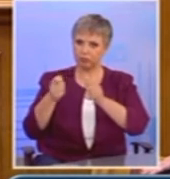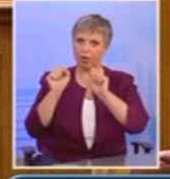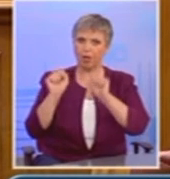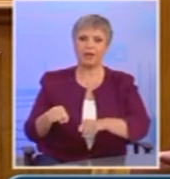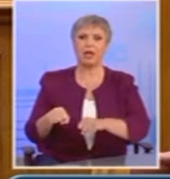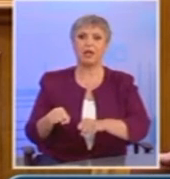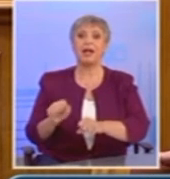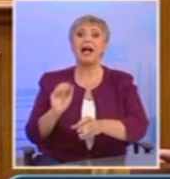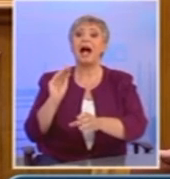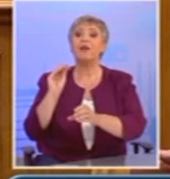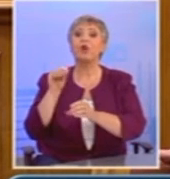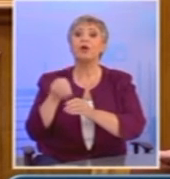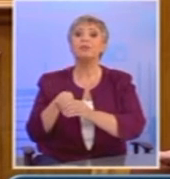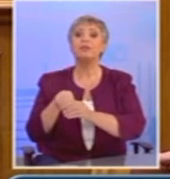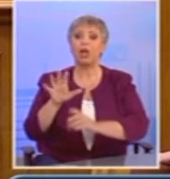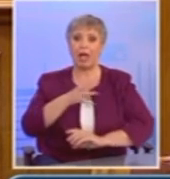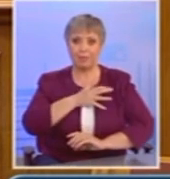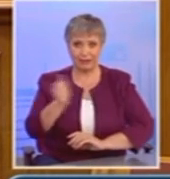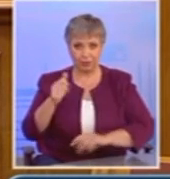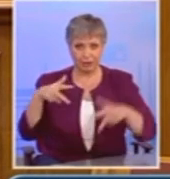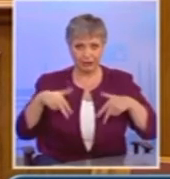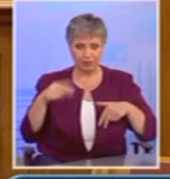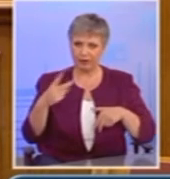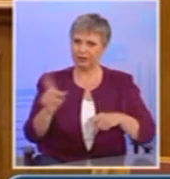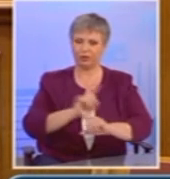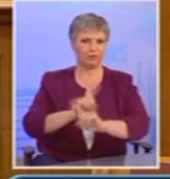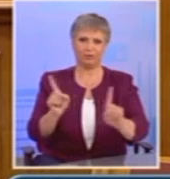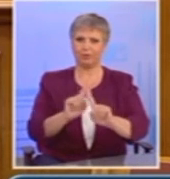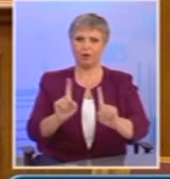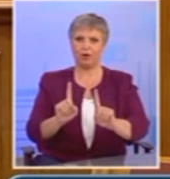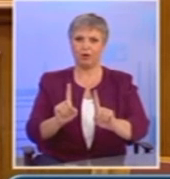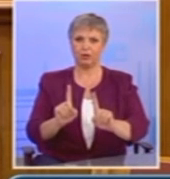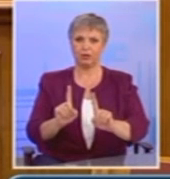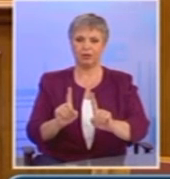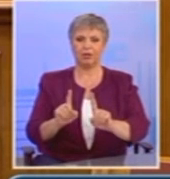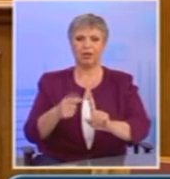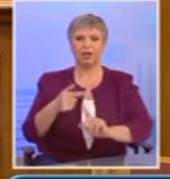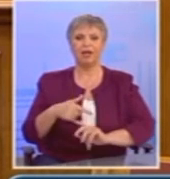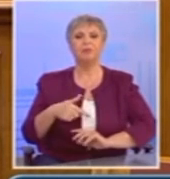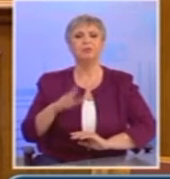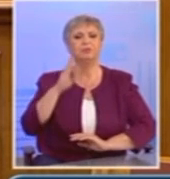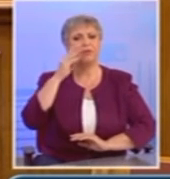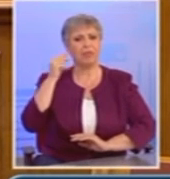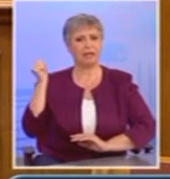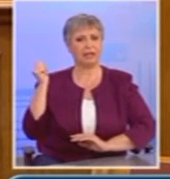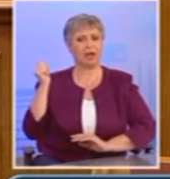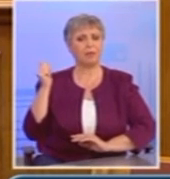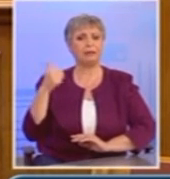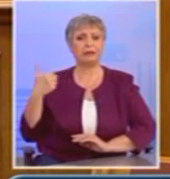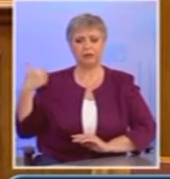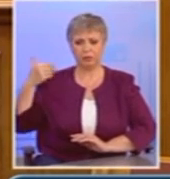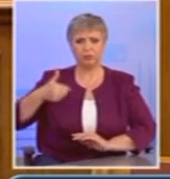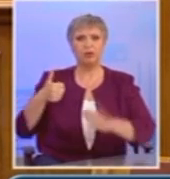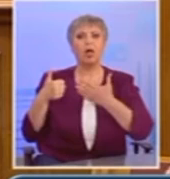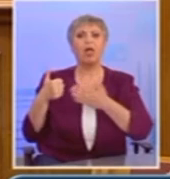είναι ψήφος εμπιστοσύνη στην κυβέρνηση. Δεν ξεχνάμε ότι 6 μήνες τώρα